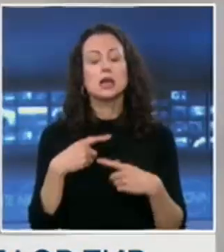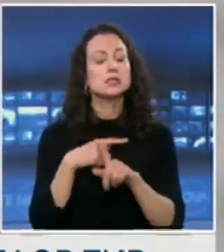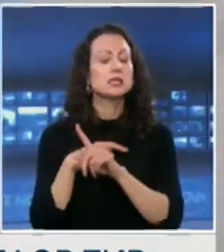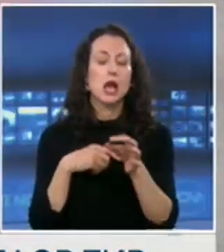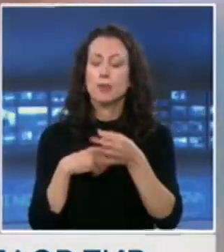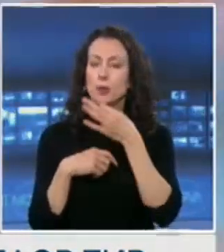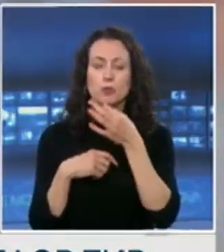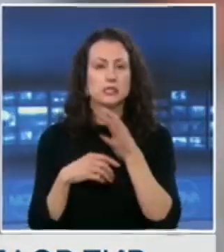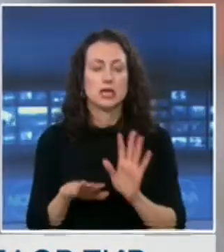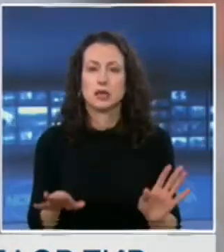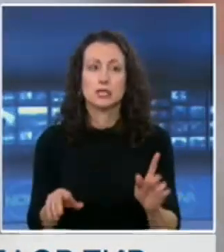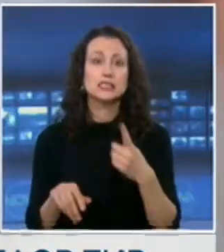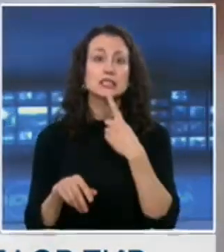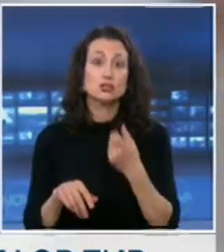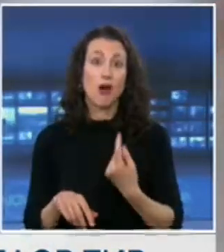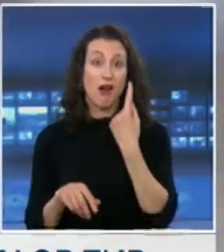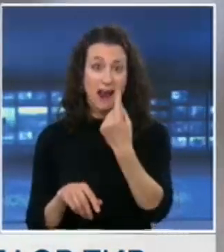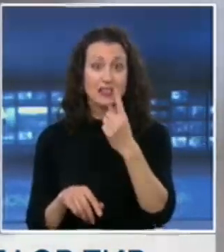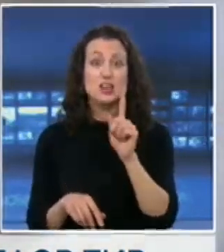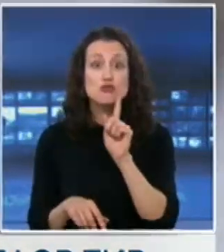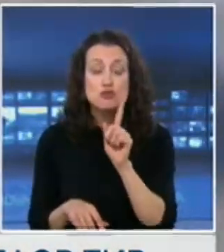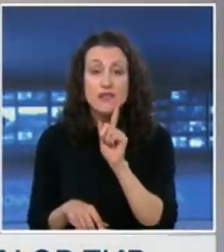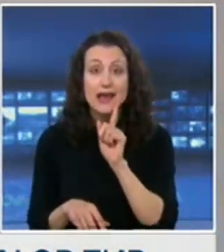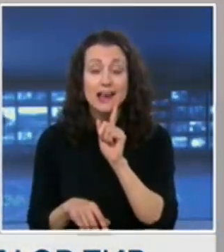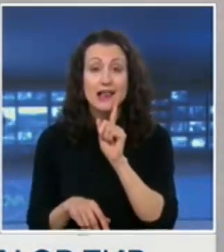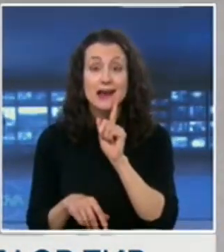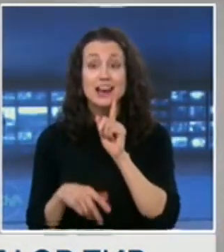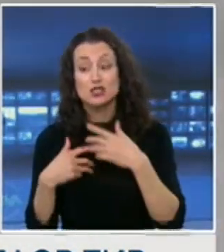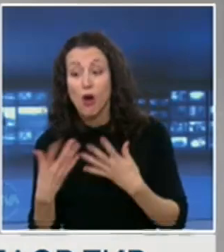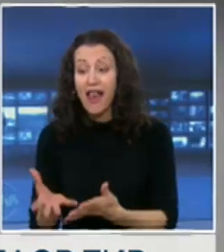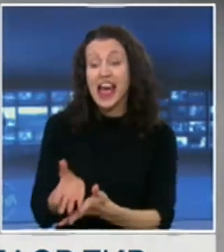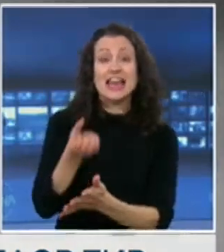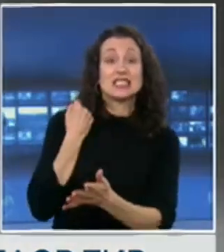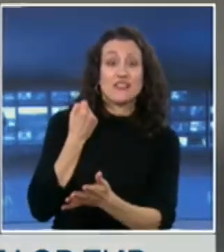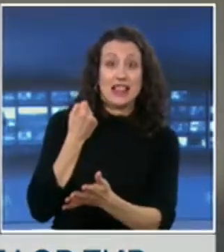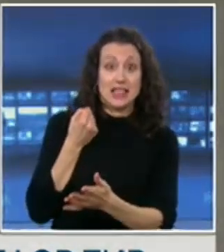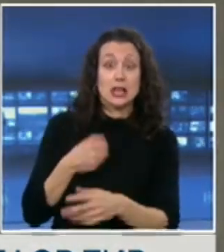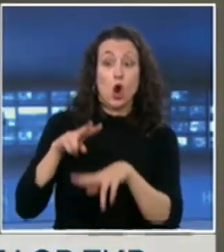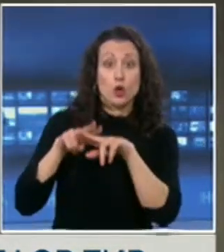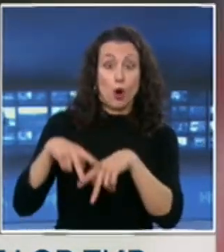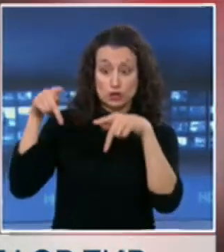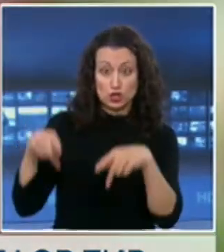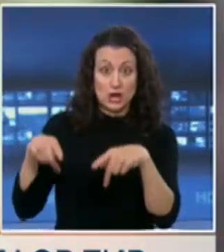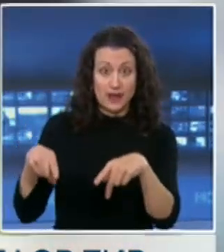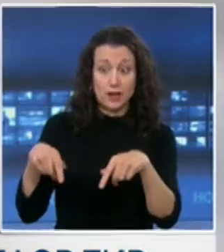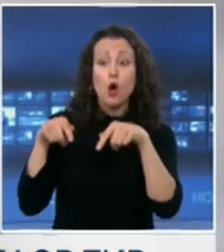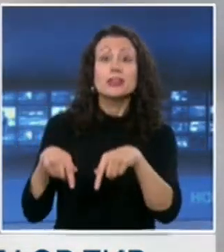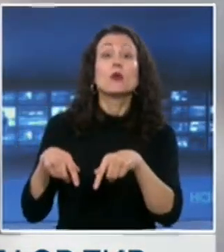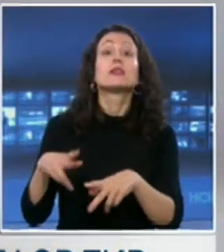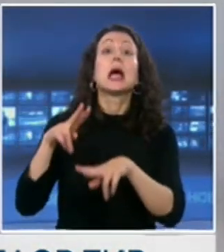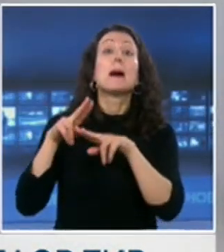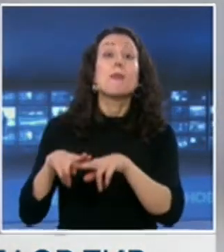обяснение защо един човек е изкаран от болничното си легло и от болничната си стая